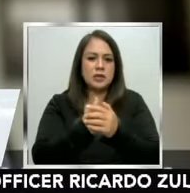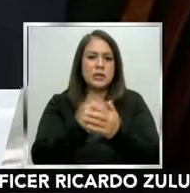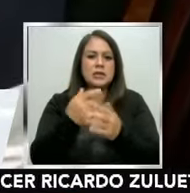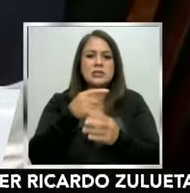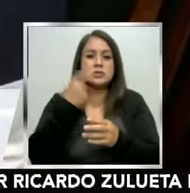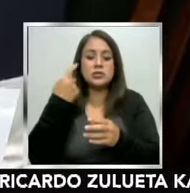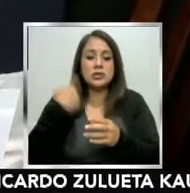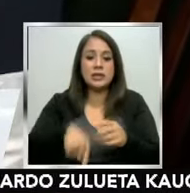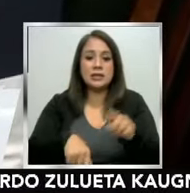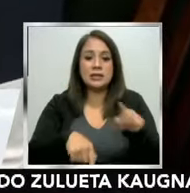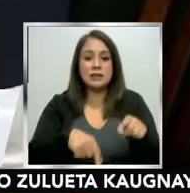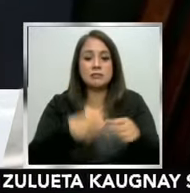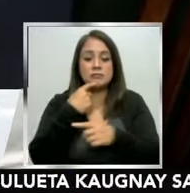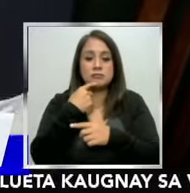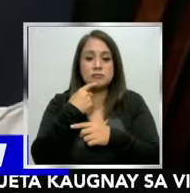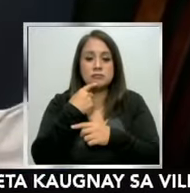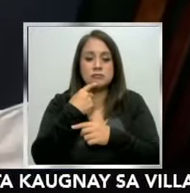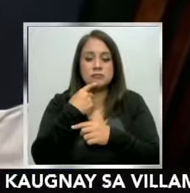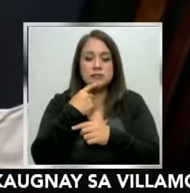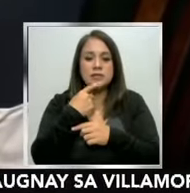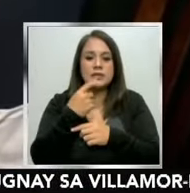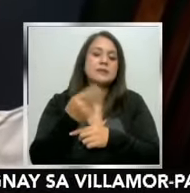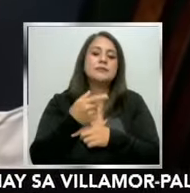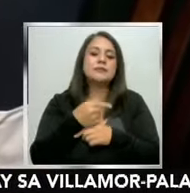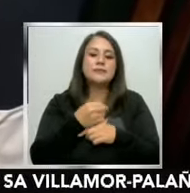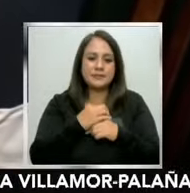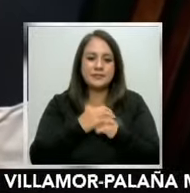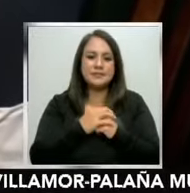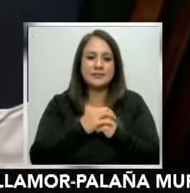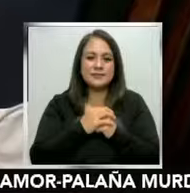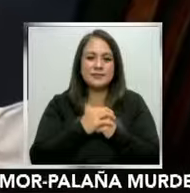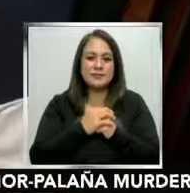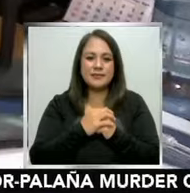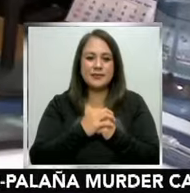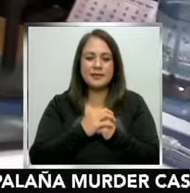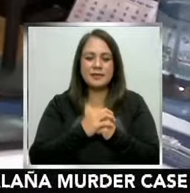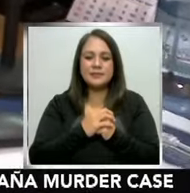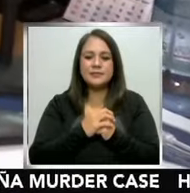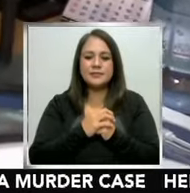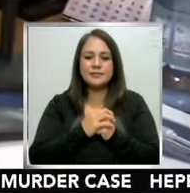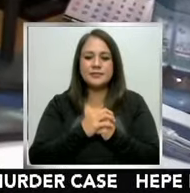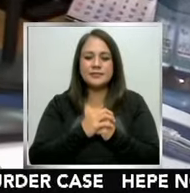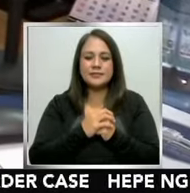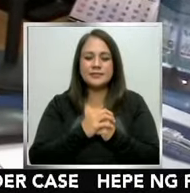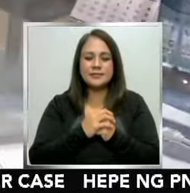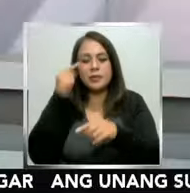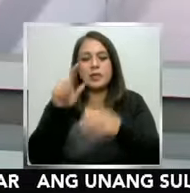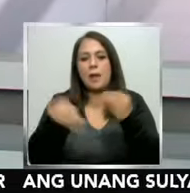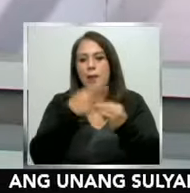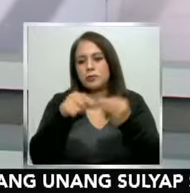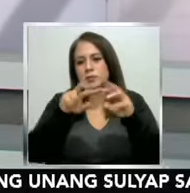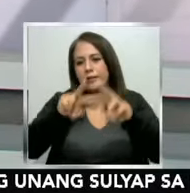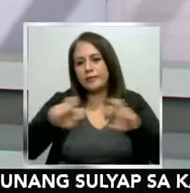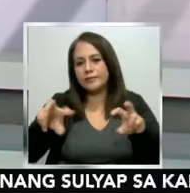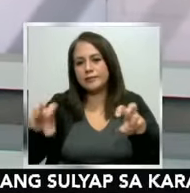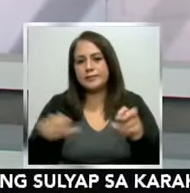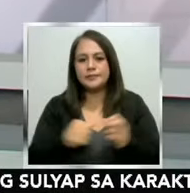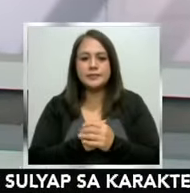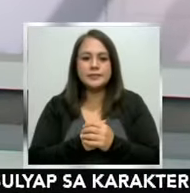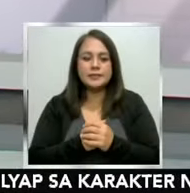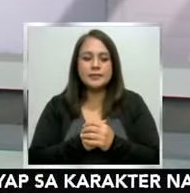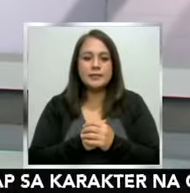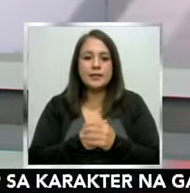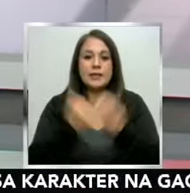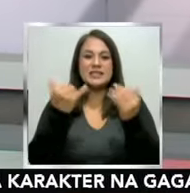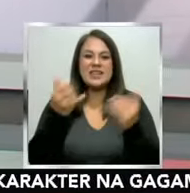aggressive. Para sa GMA Integrated News, Maki Pulido nakatutok, 24 oras. Ngayong